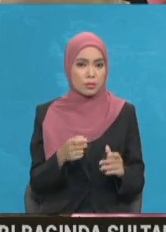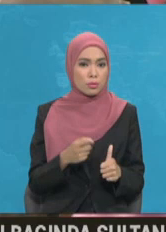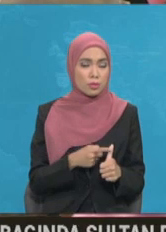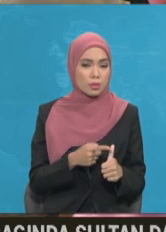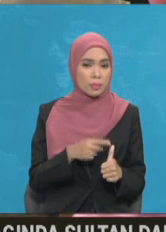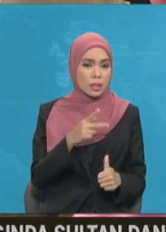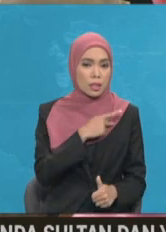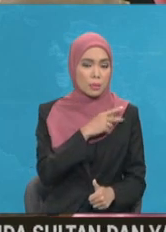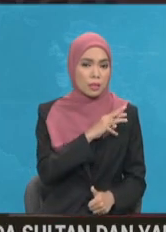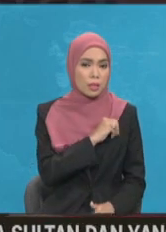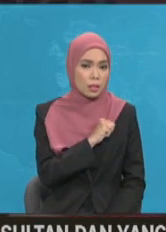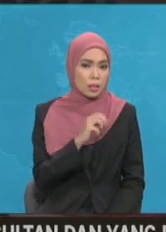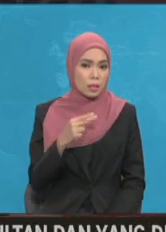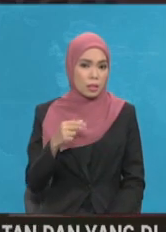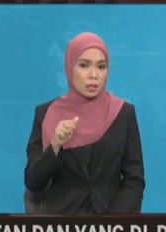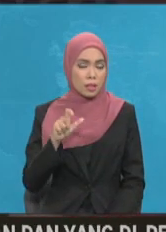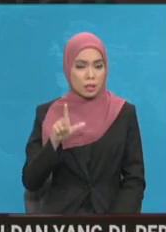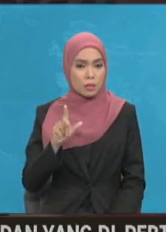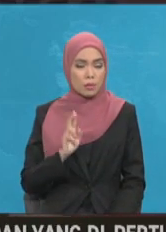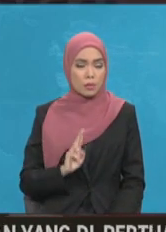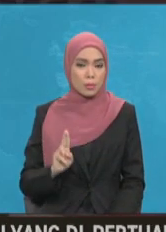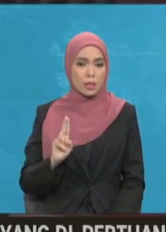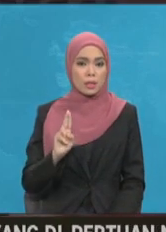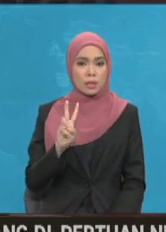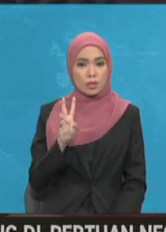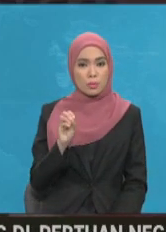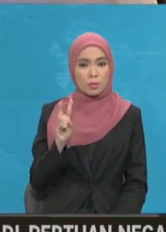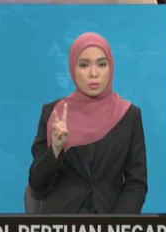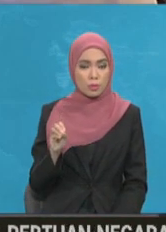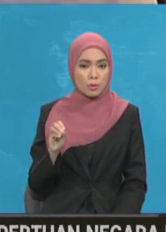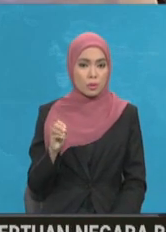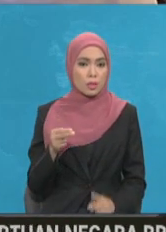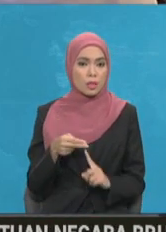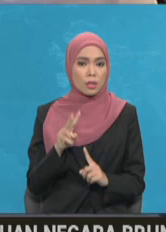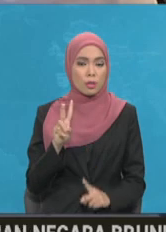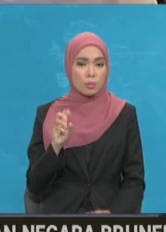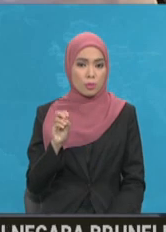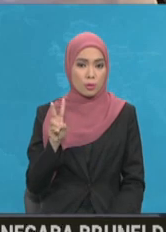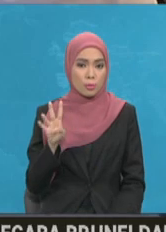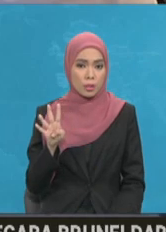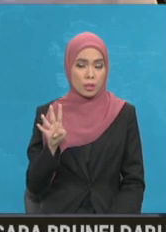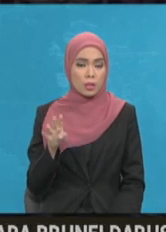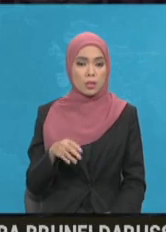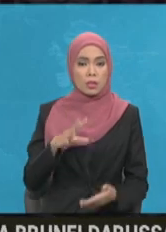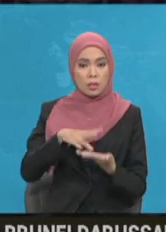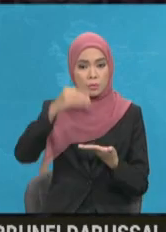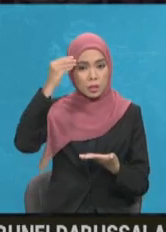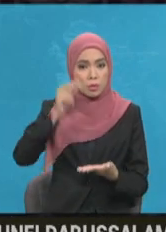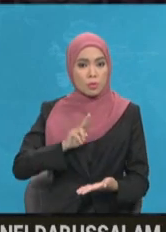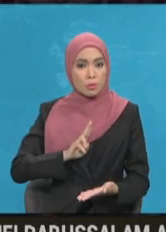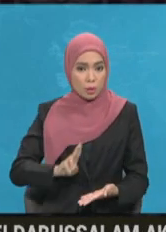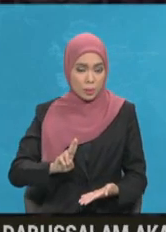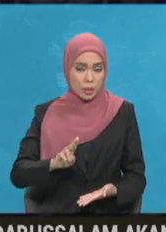Kementerian hal Ival ukama 2022-2024 dalam pendidikan agama Arab berkesan